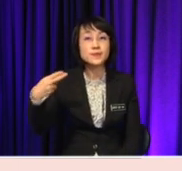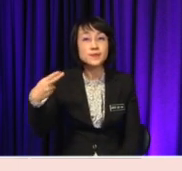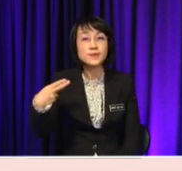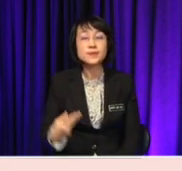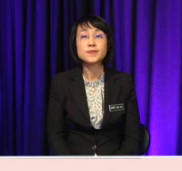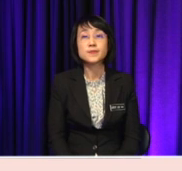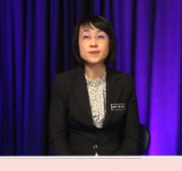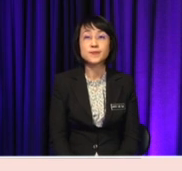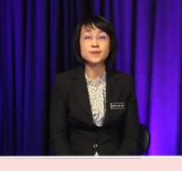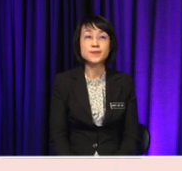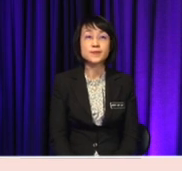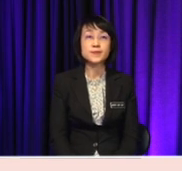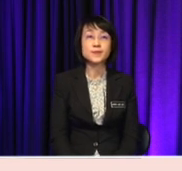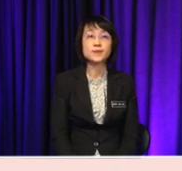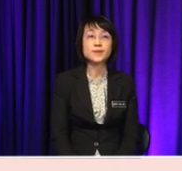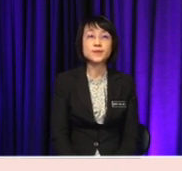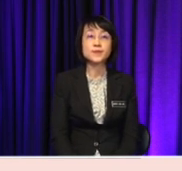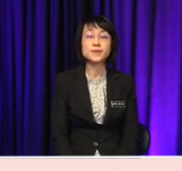lengkap lebih